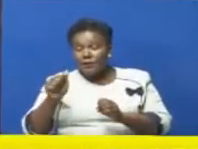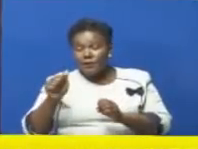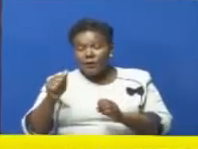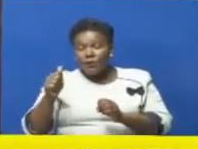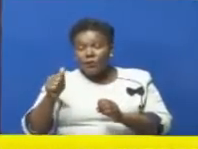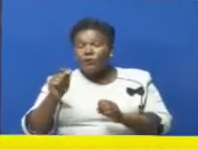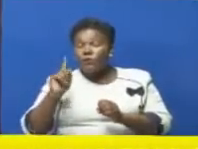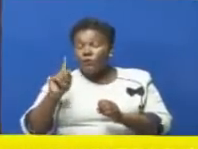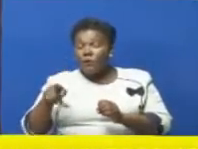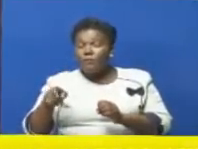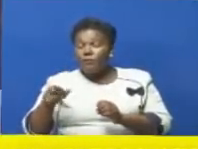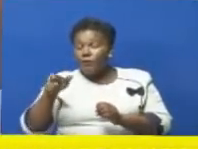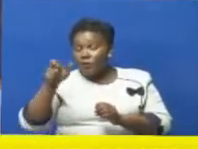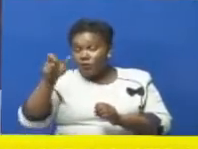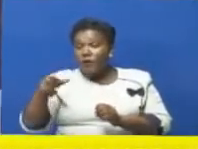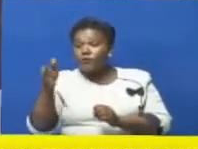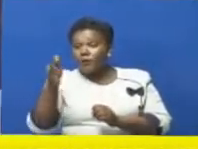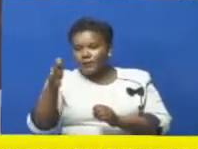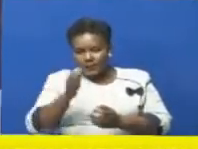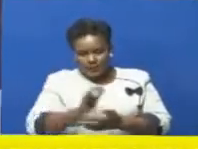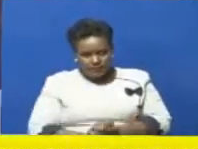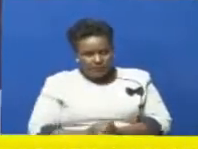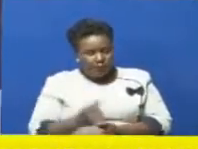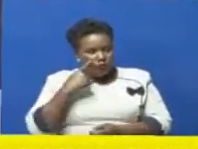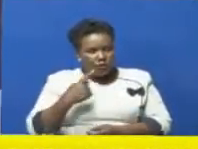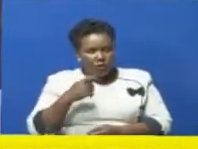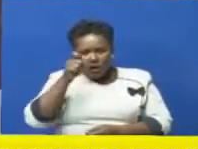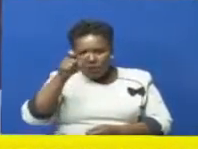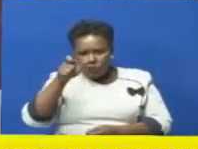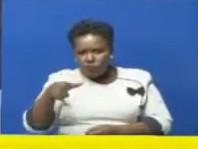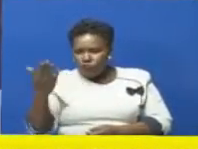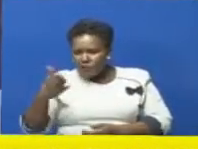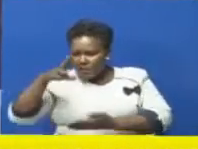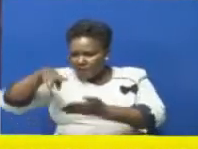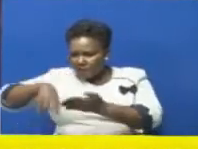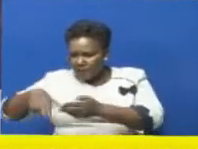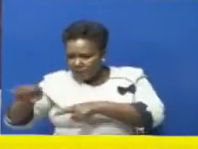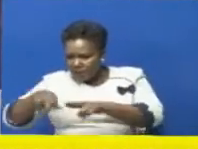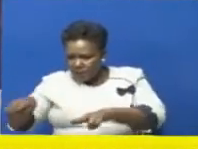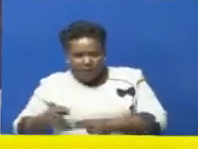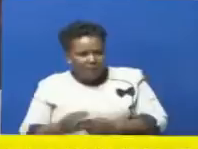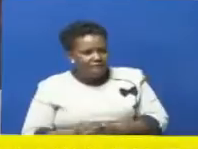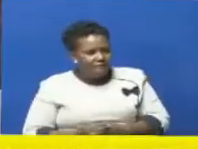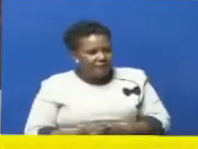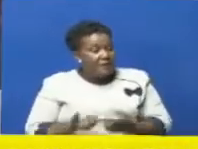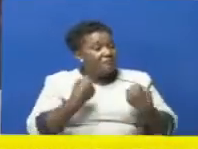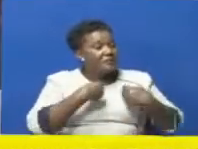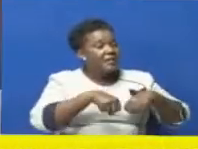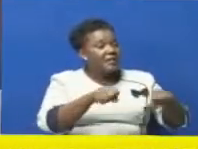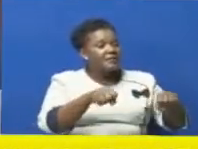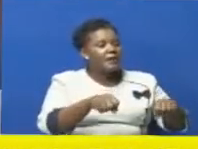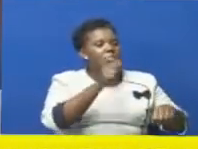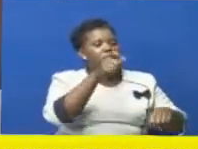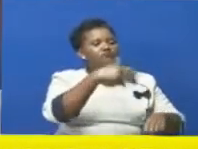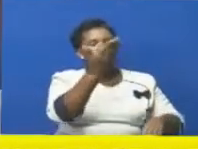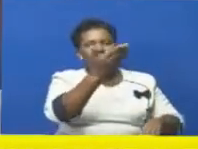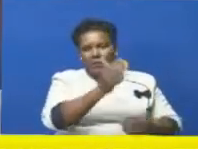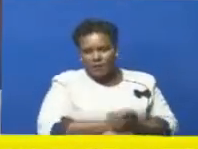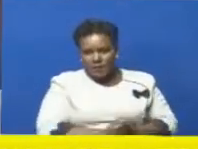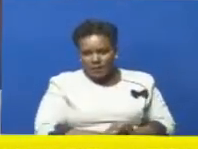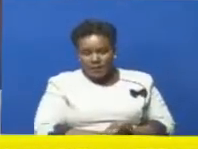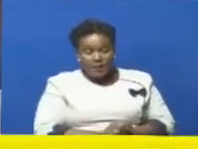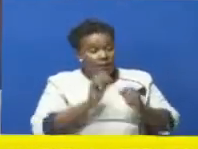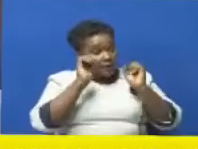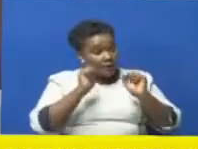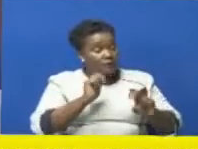sana. Mkataba anaingia mtu mwingine, mtekelezaji mtu mwingine. Kwa hiyo hapa kuna ombwe. Tuendeni kwa